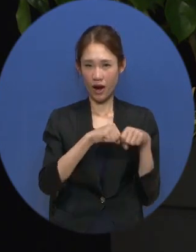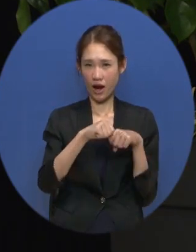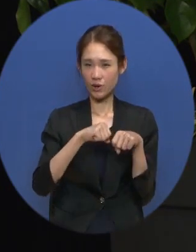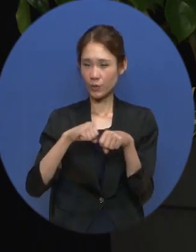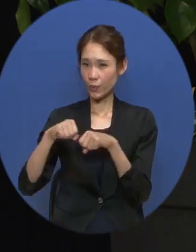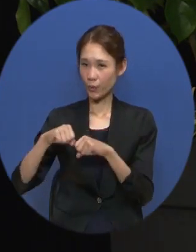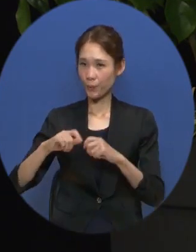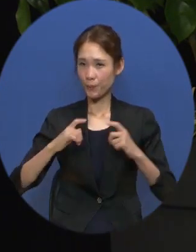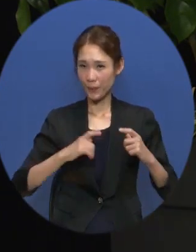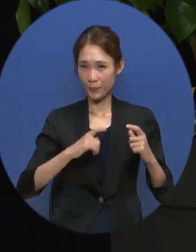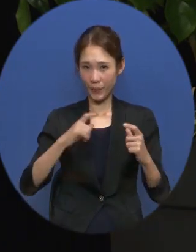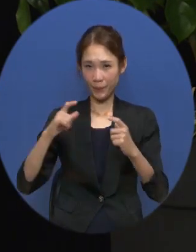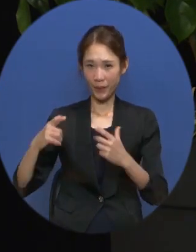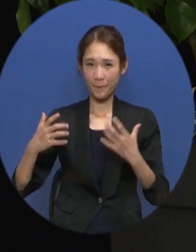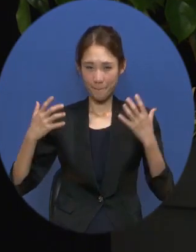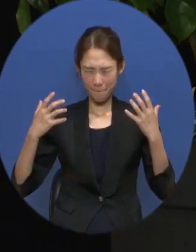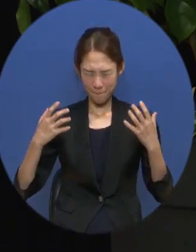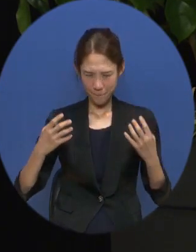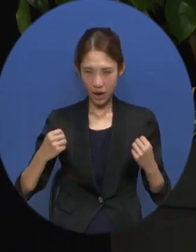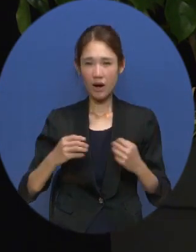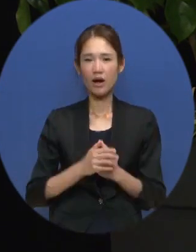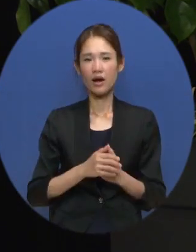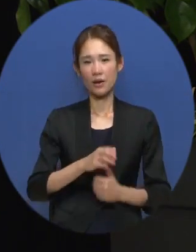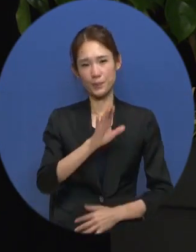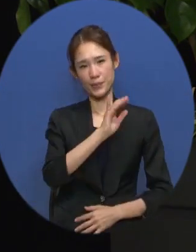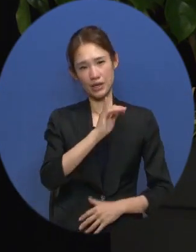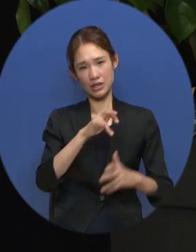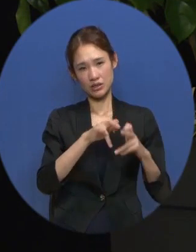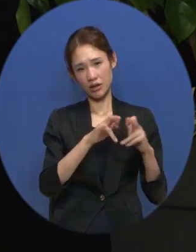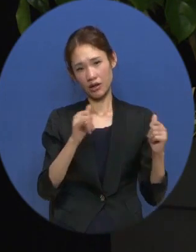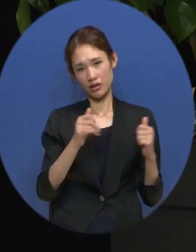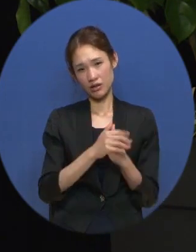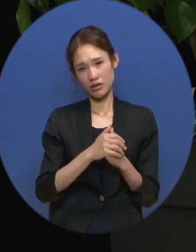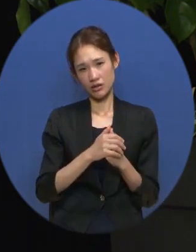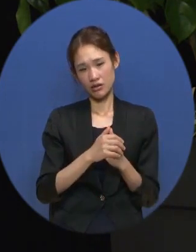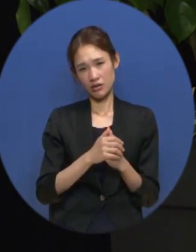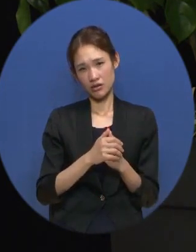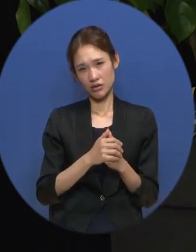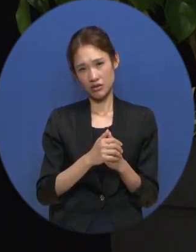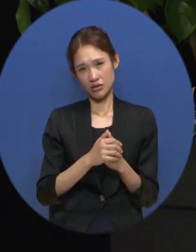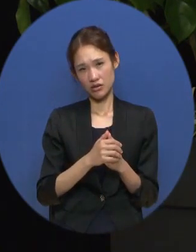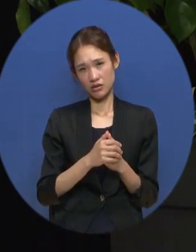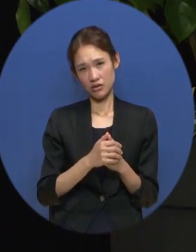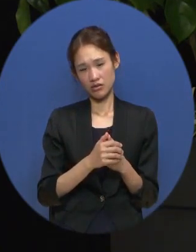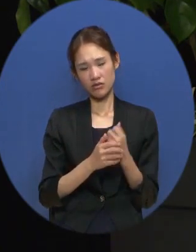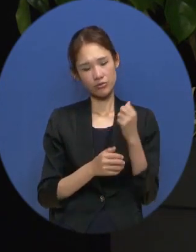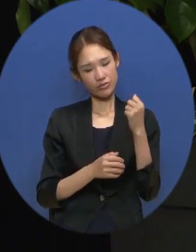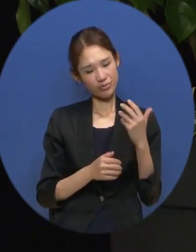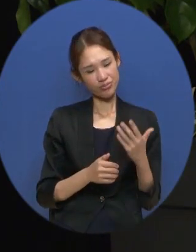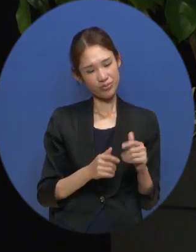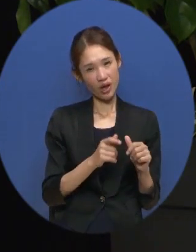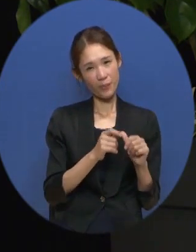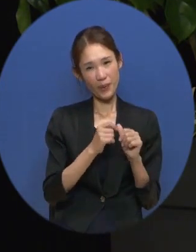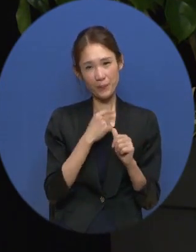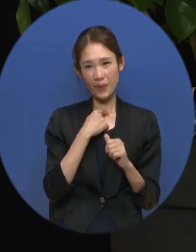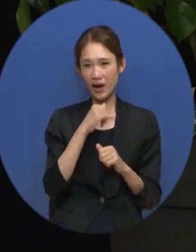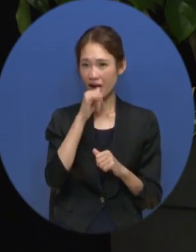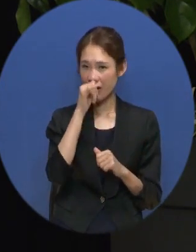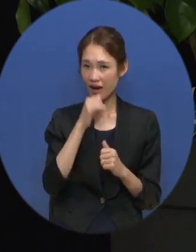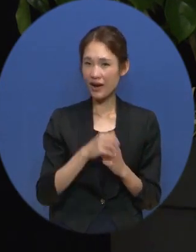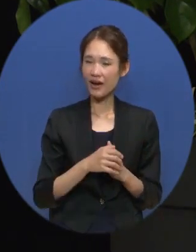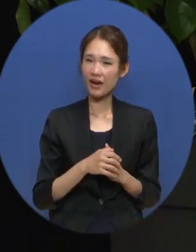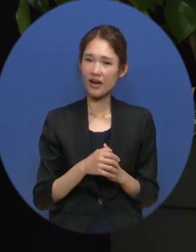좀 많으신 거의 이제 비장애인 분들을 몇 번 고용을 한 적이